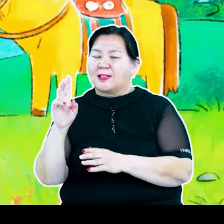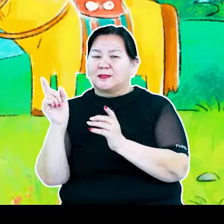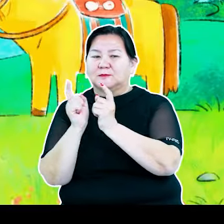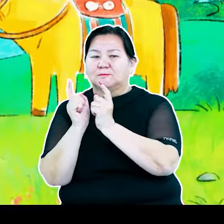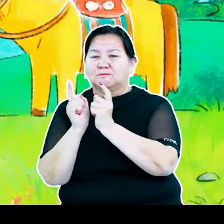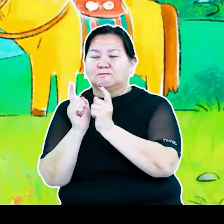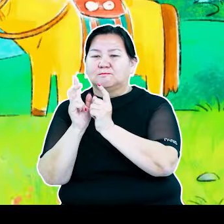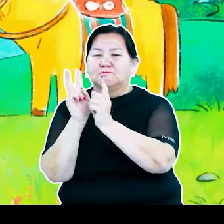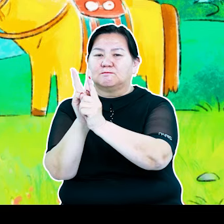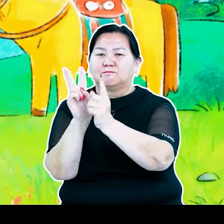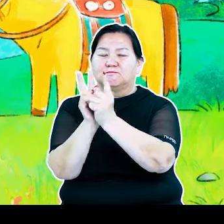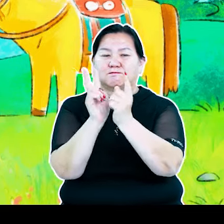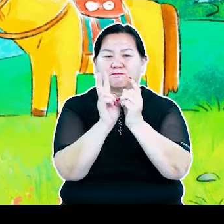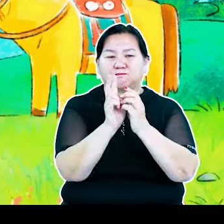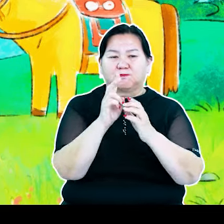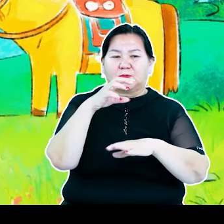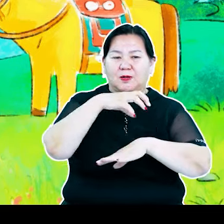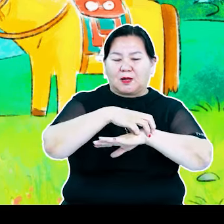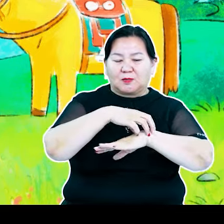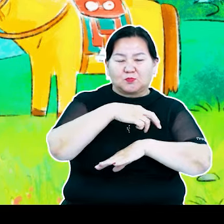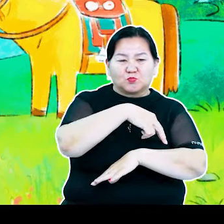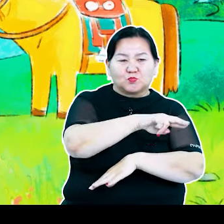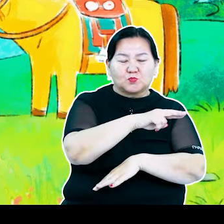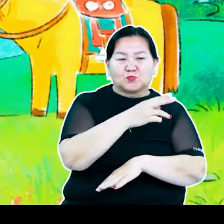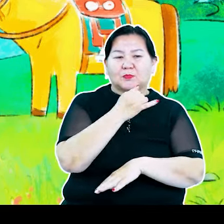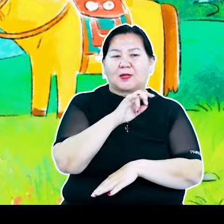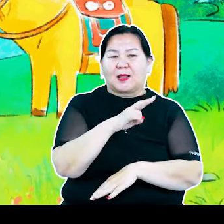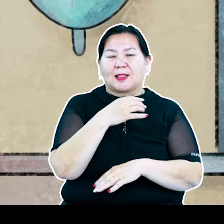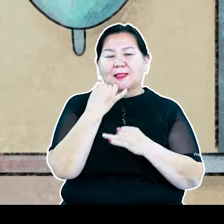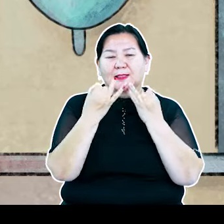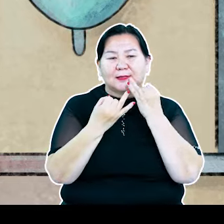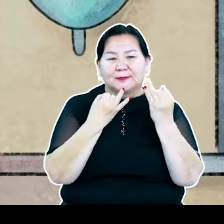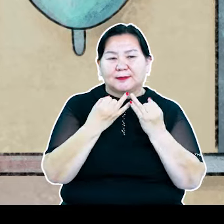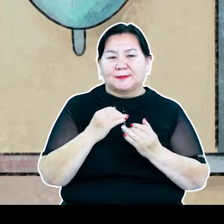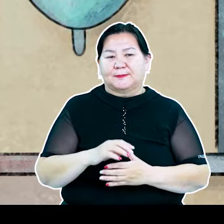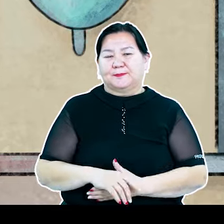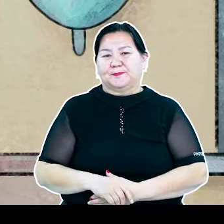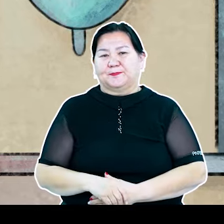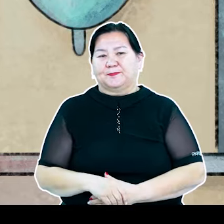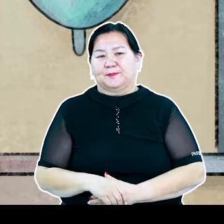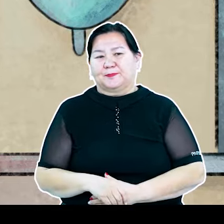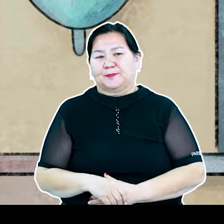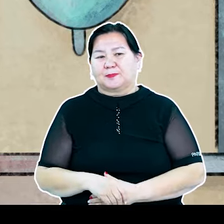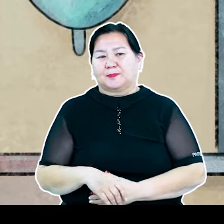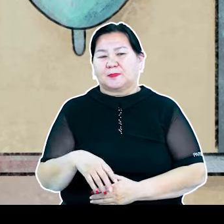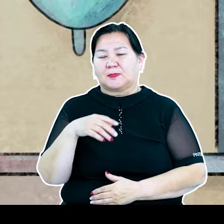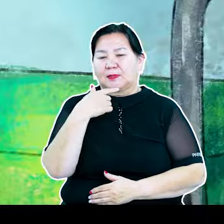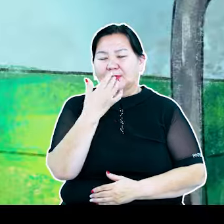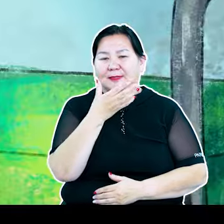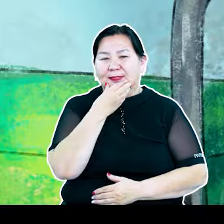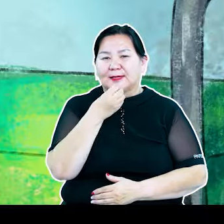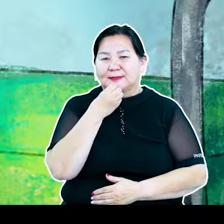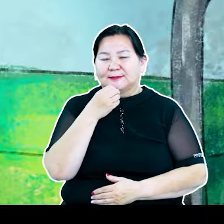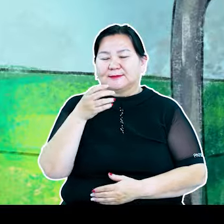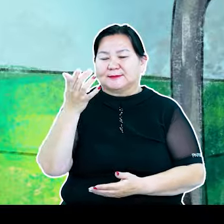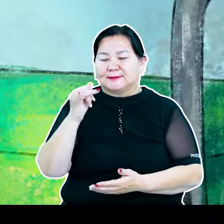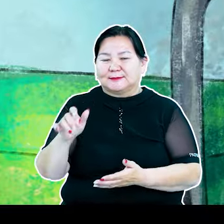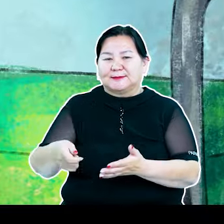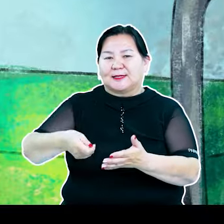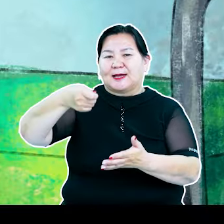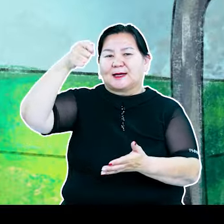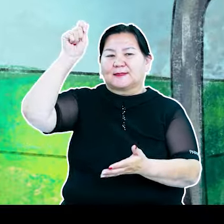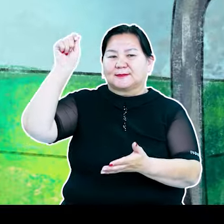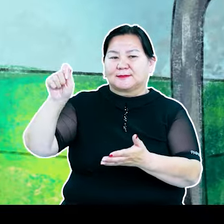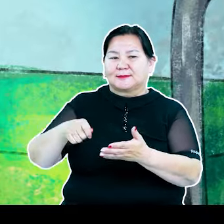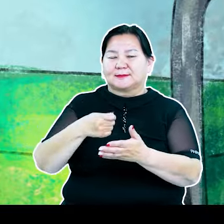айлаар орохоор явцгаалаа. Тэд ихлээд хажуухан дайсах Дольчин Игчинд очицгоосон бөгөөд Дольчин Игч цайгаа